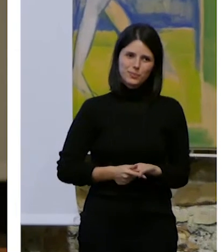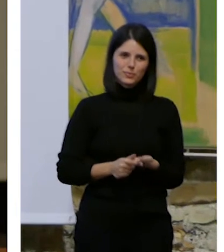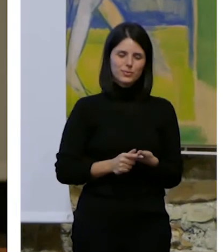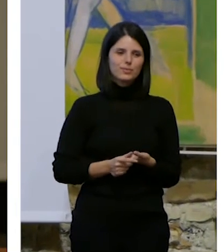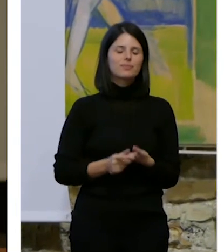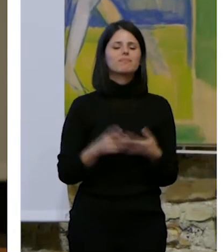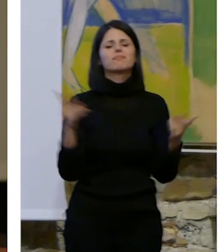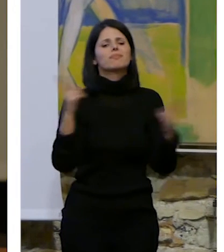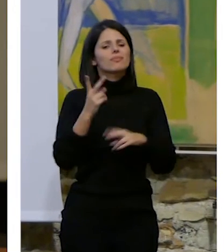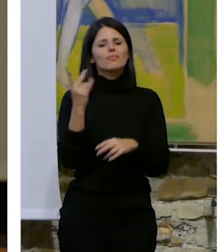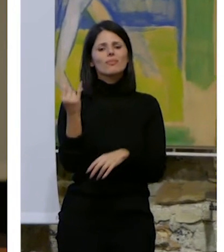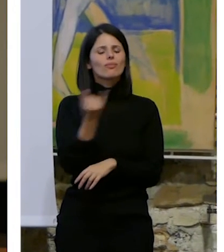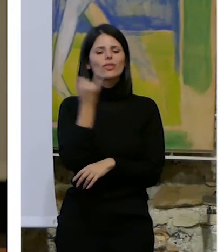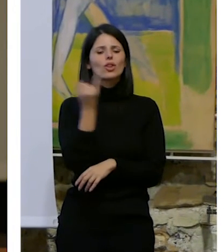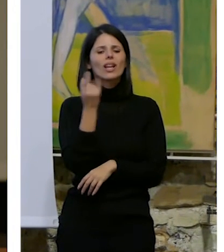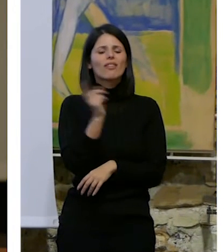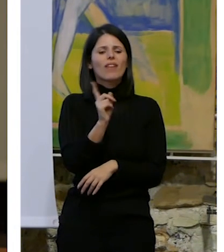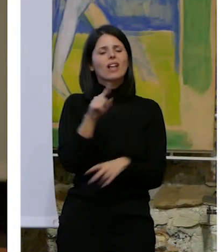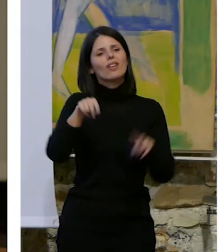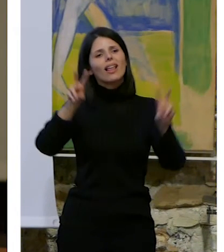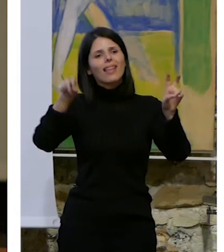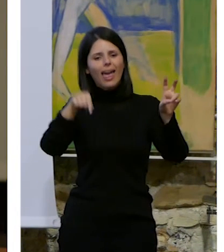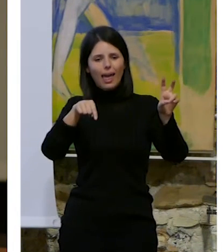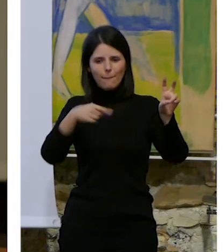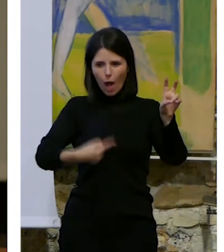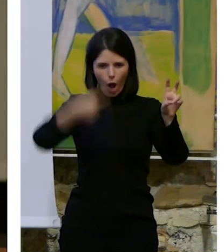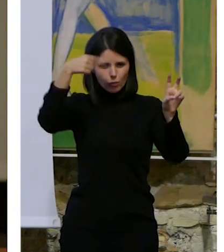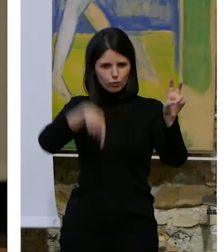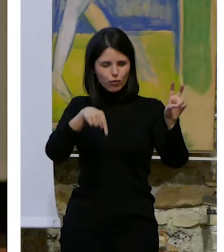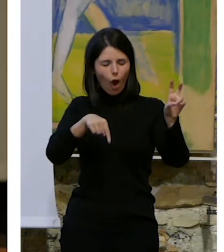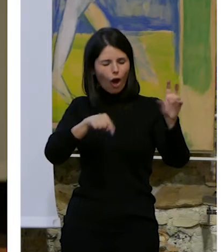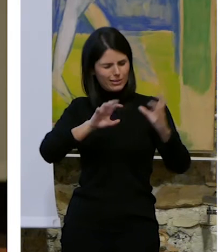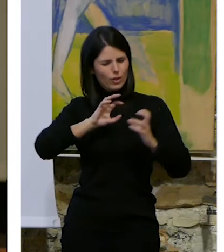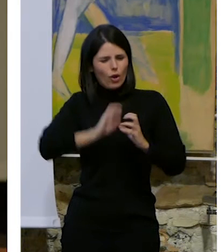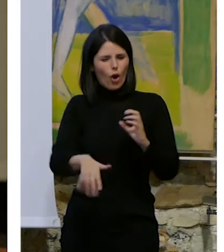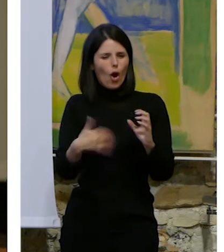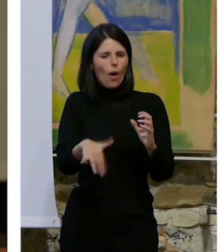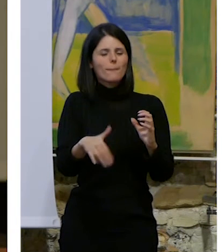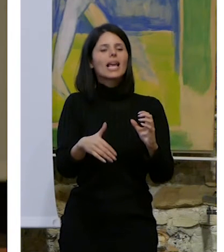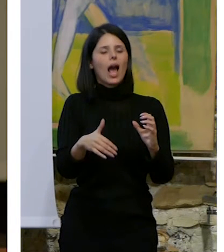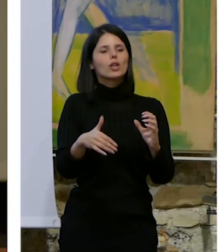Non è facile affrontare un tema complesso come quello che avete toccato oggi, nel quale rientrano